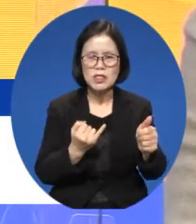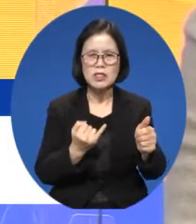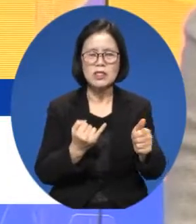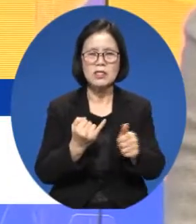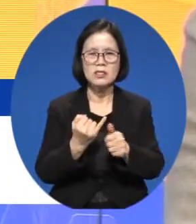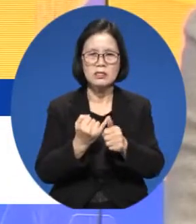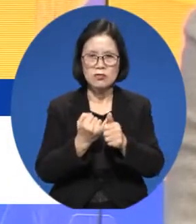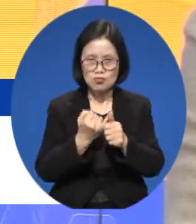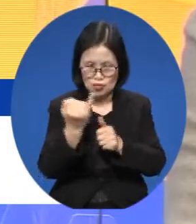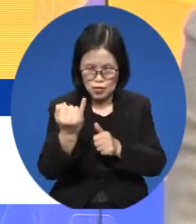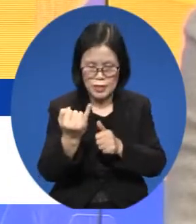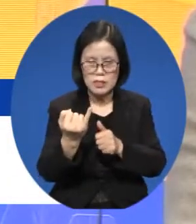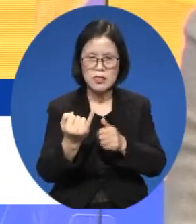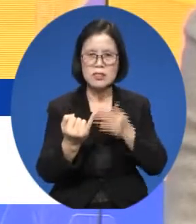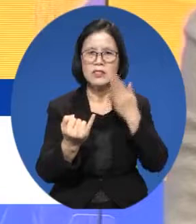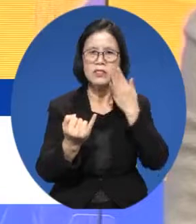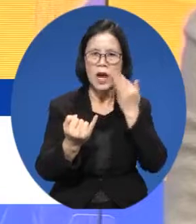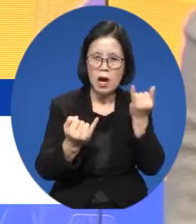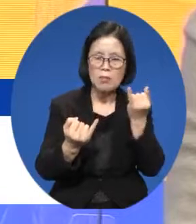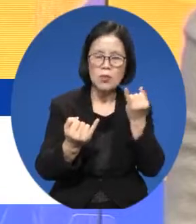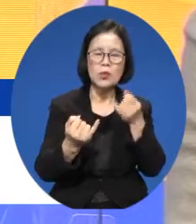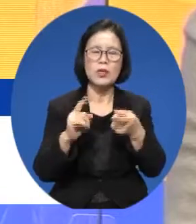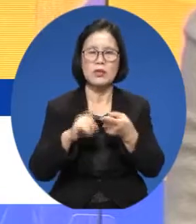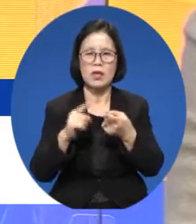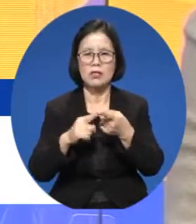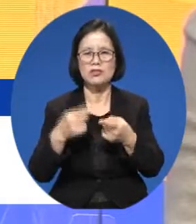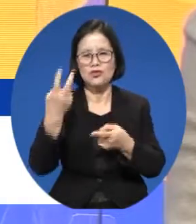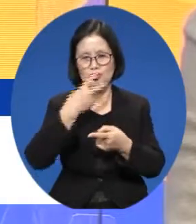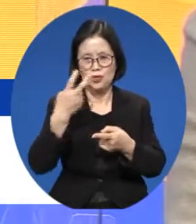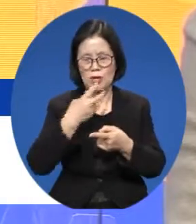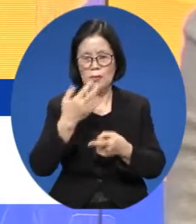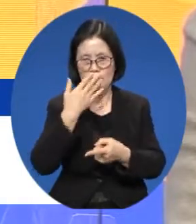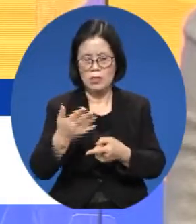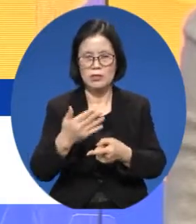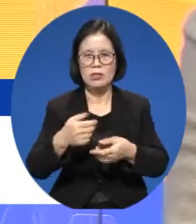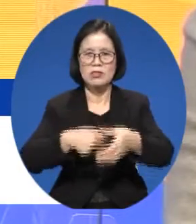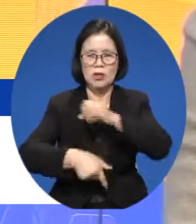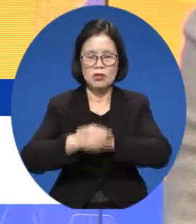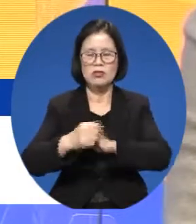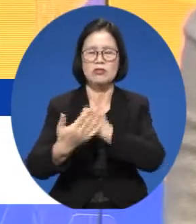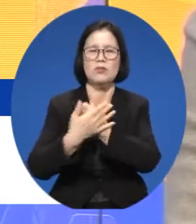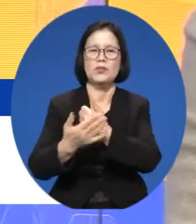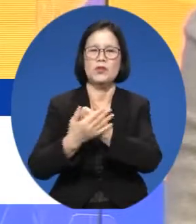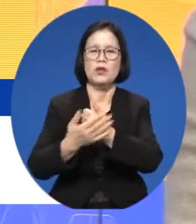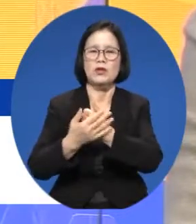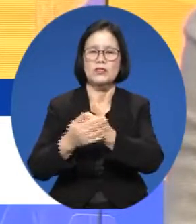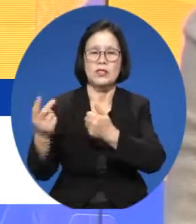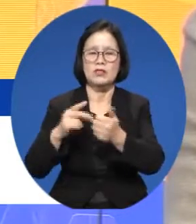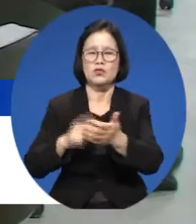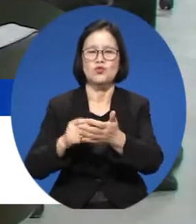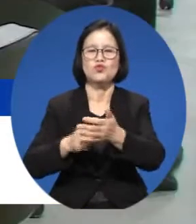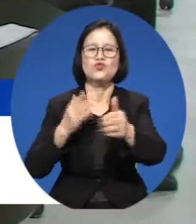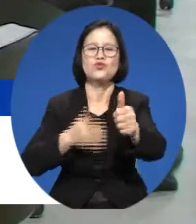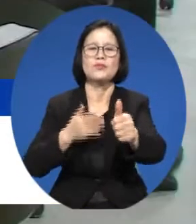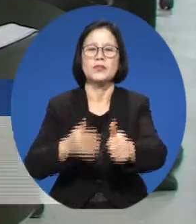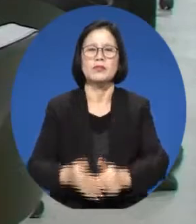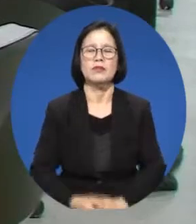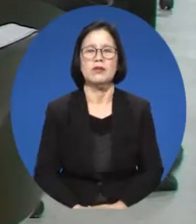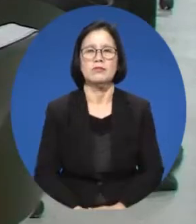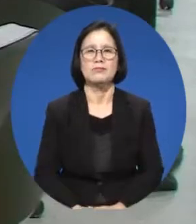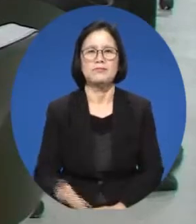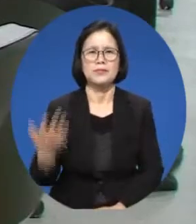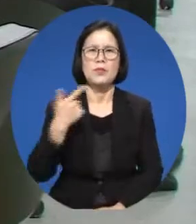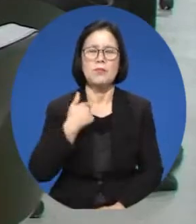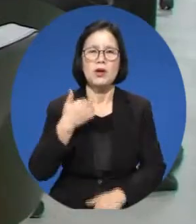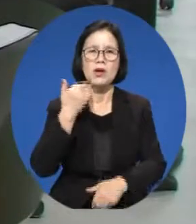문제고 장모에 대한 수사가 될 수 있도록 적극 협력할 것을 다시 한번 촉구합니다. 전직